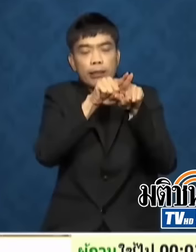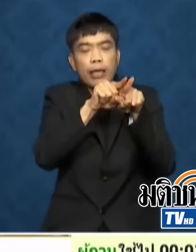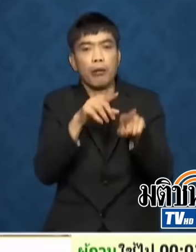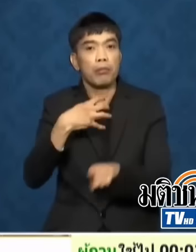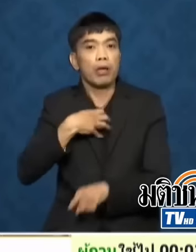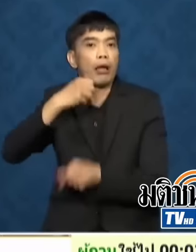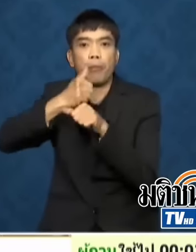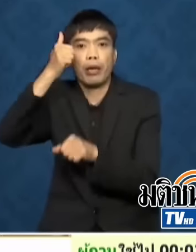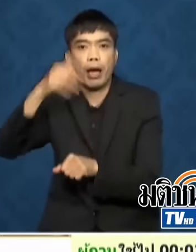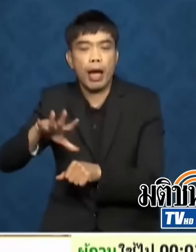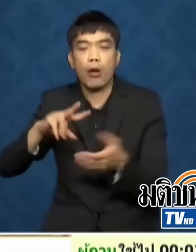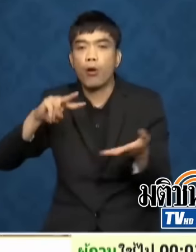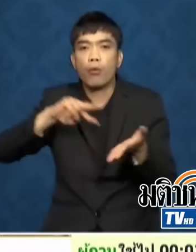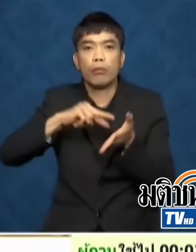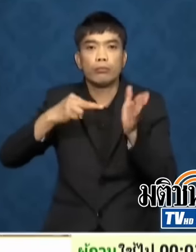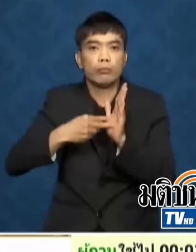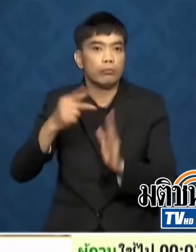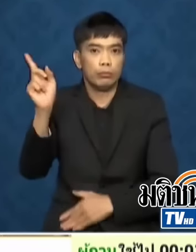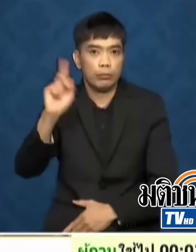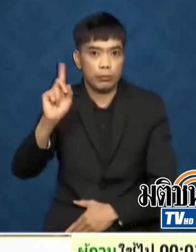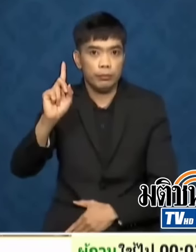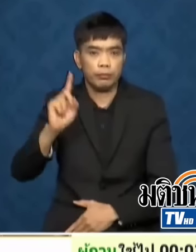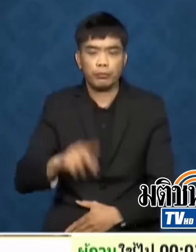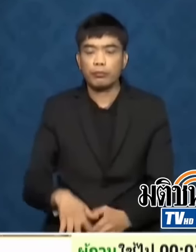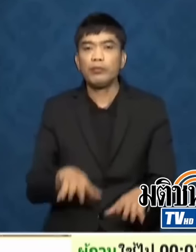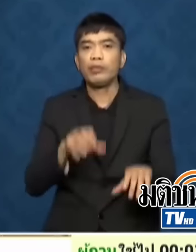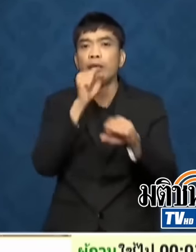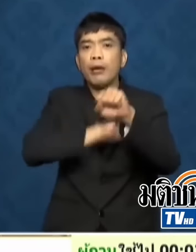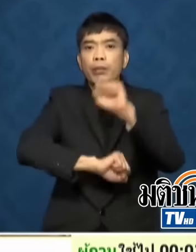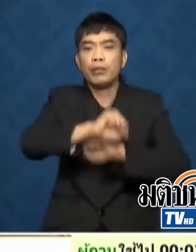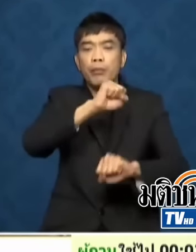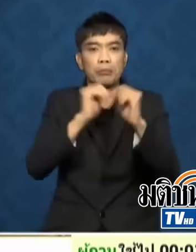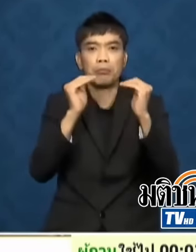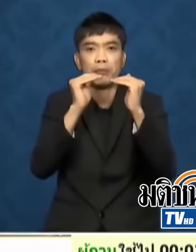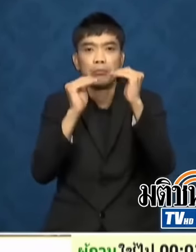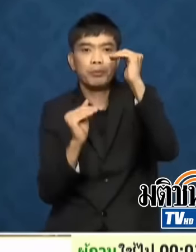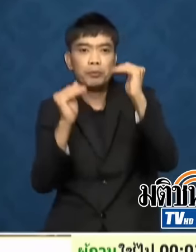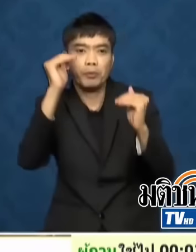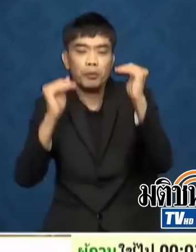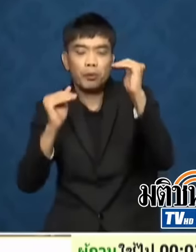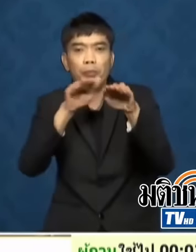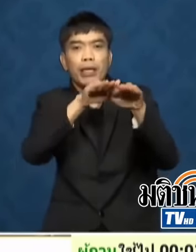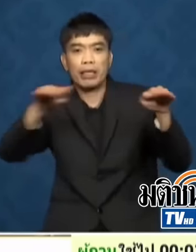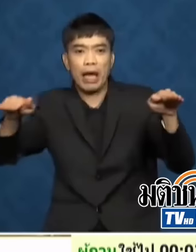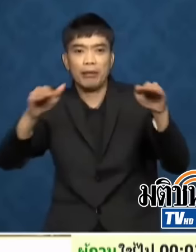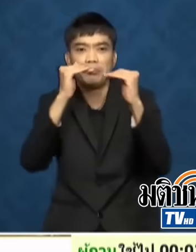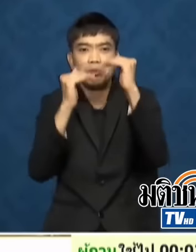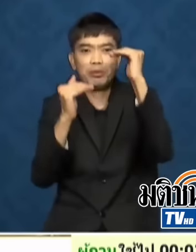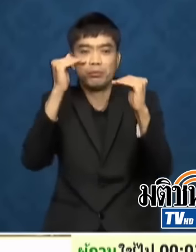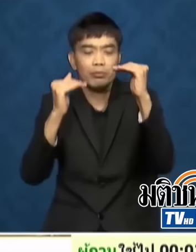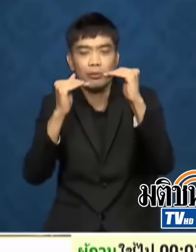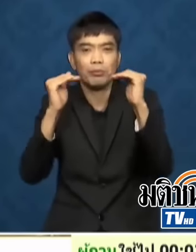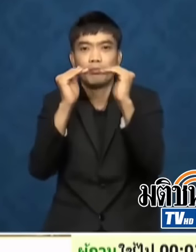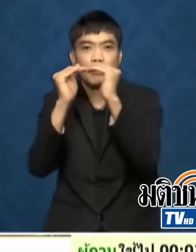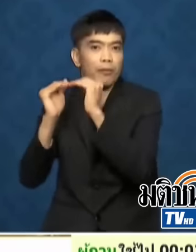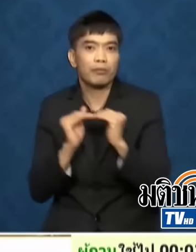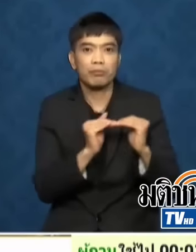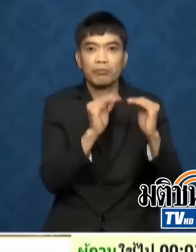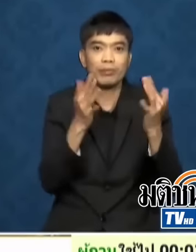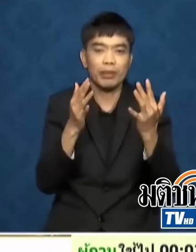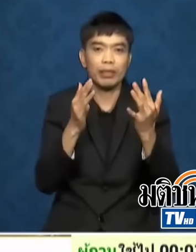การยุติธรรมเรากำลังดำเนินการในลักษณะที่มันมีหลายมาตรฐานและหากเราพิจารณาใน